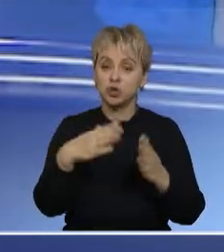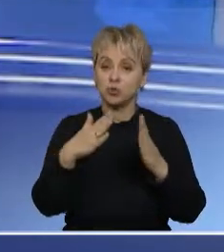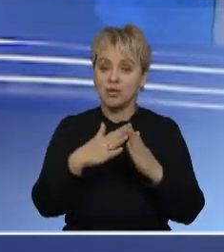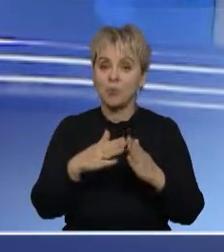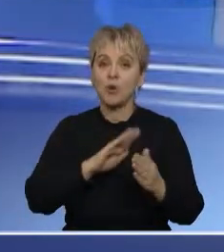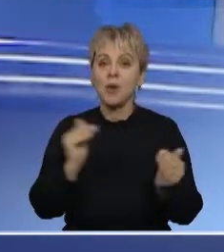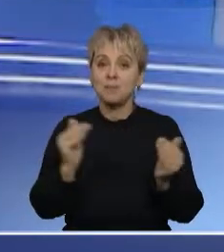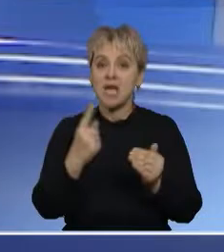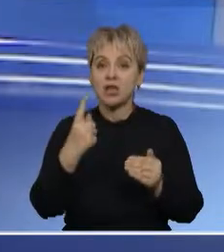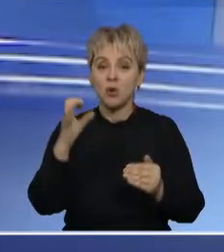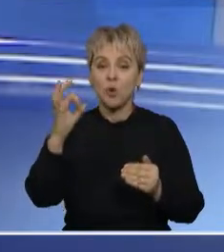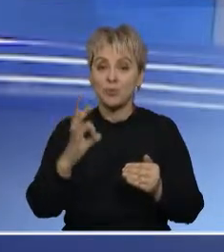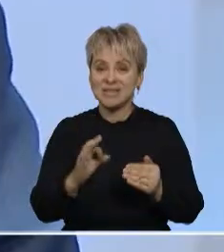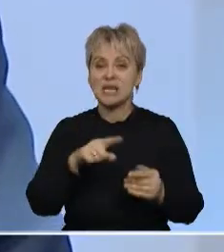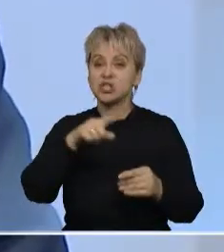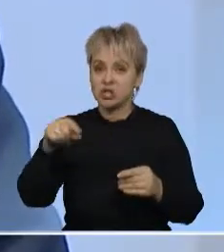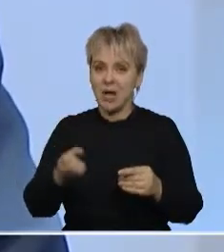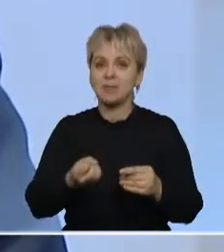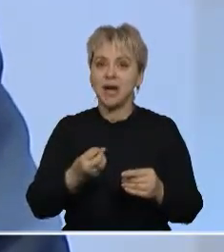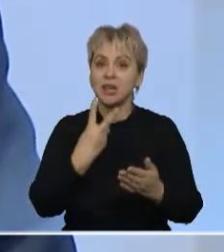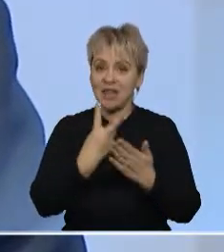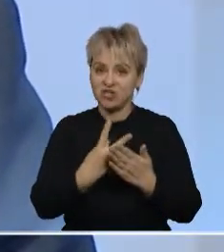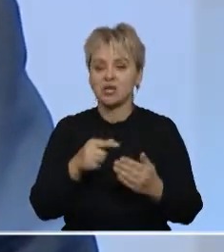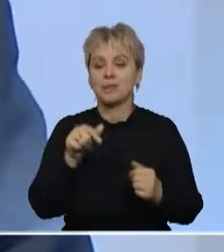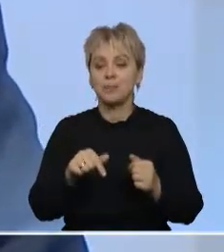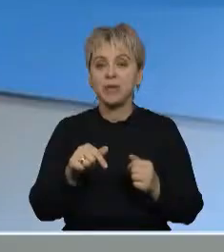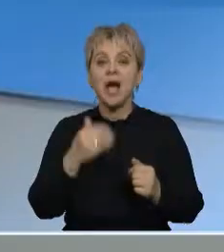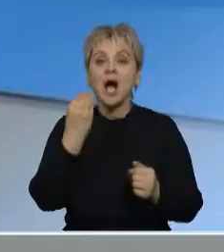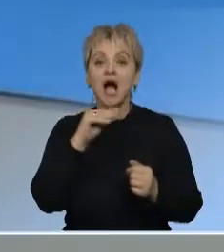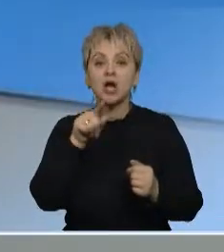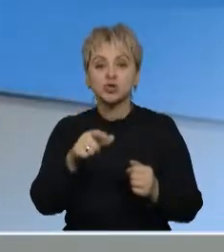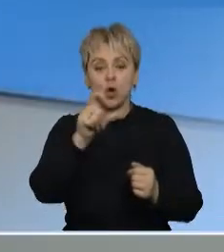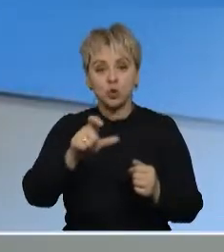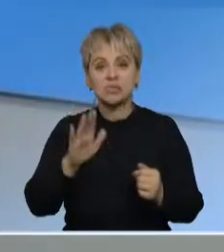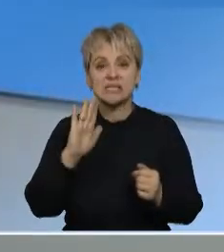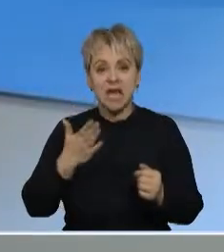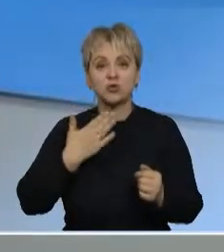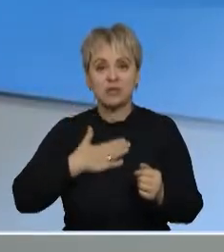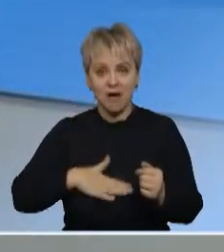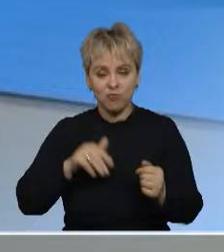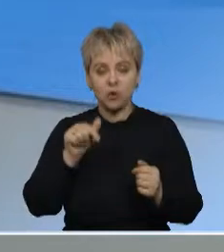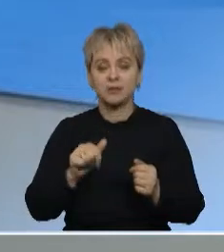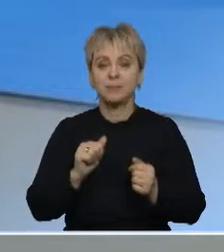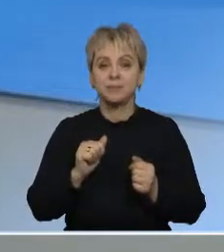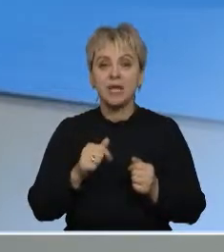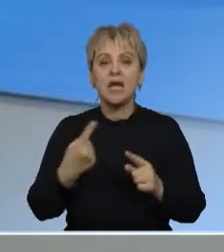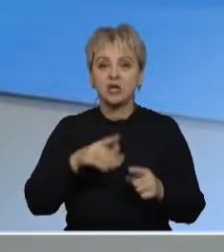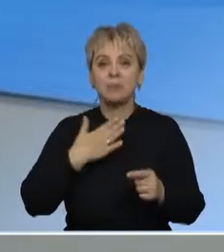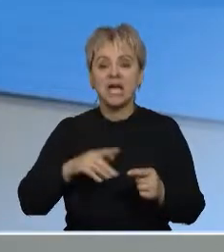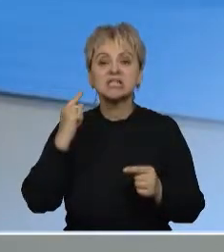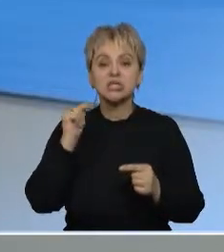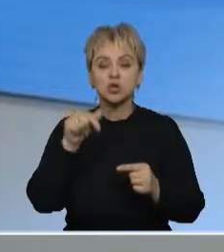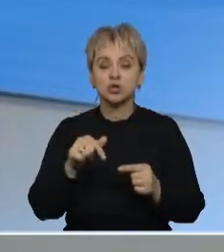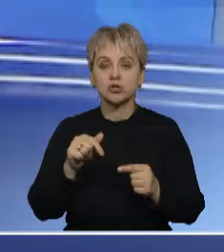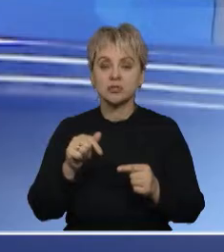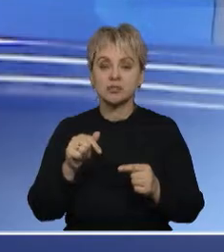менее 1%. То есть динамика, конечно, налицо, очевидно. То есть качеством люди становятся все больше и больше довольны. Это приятно слышать.